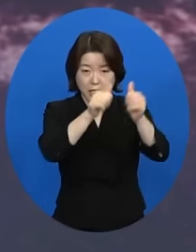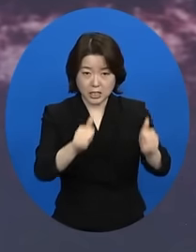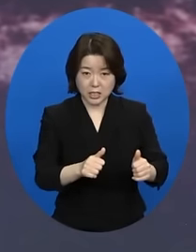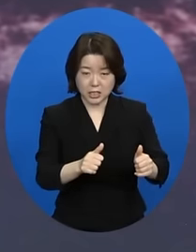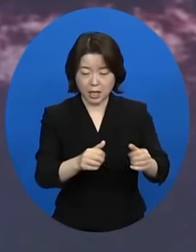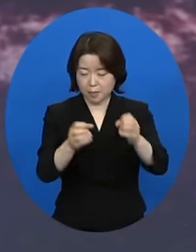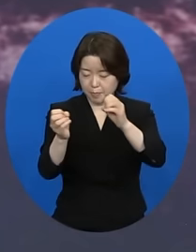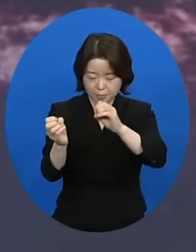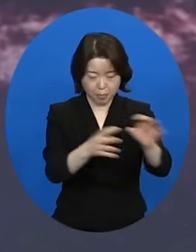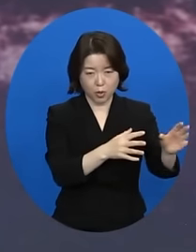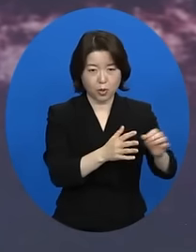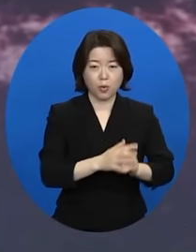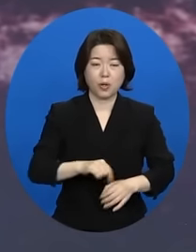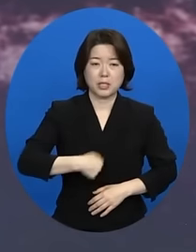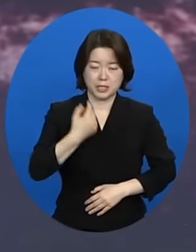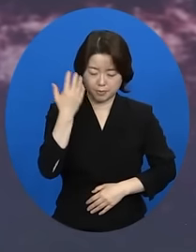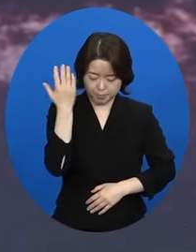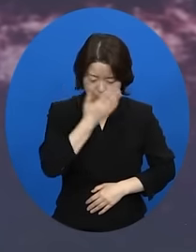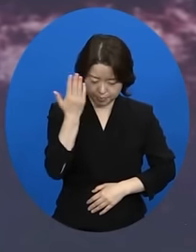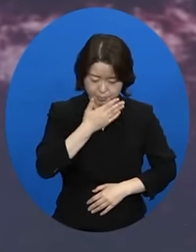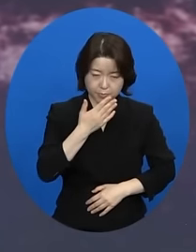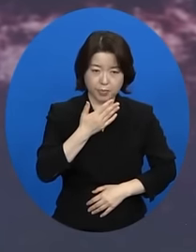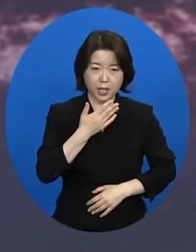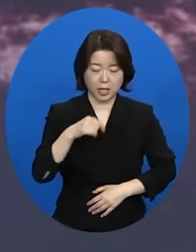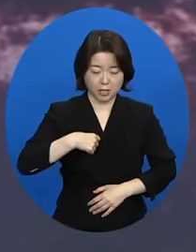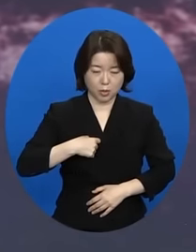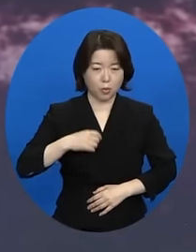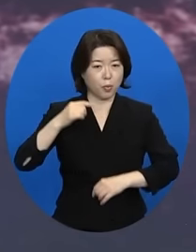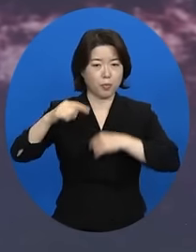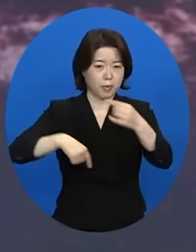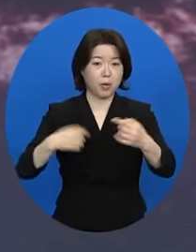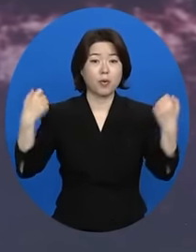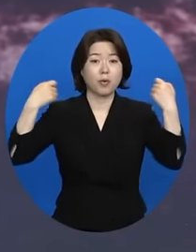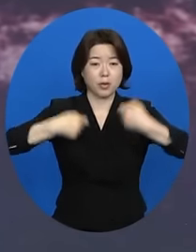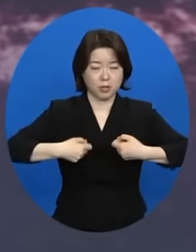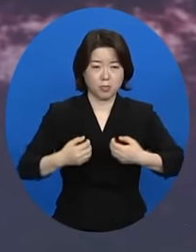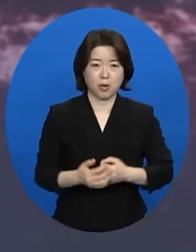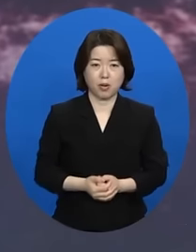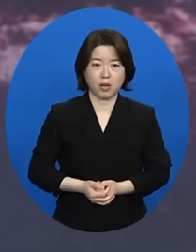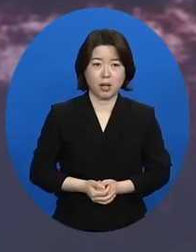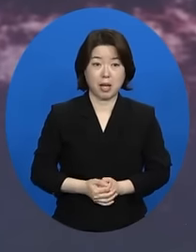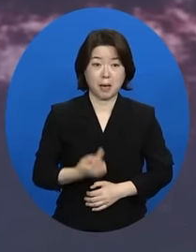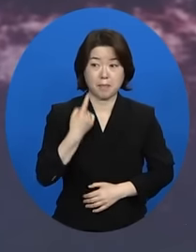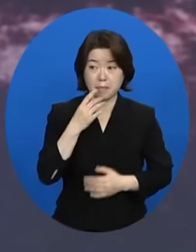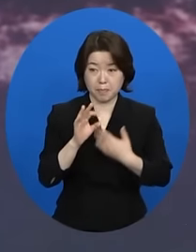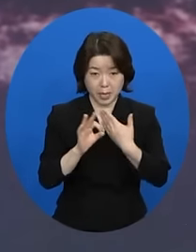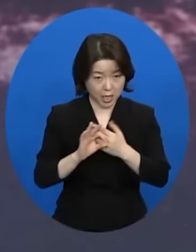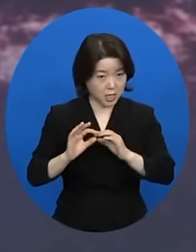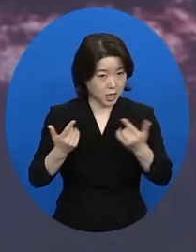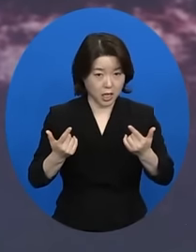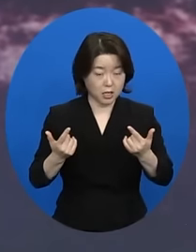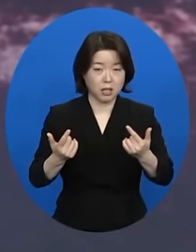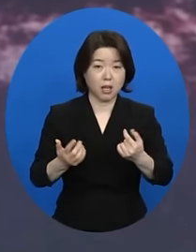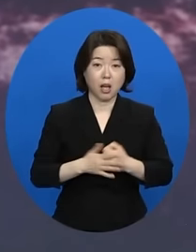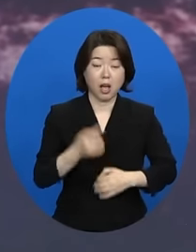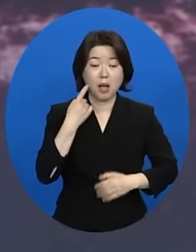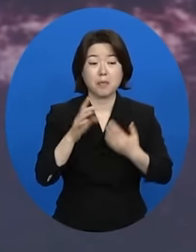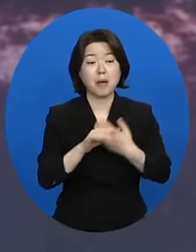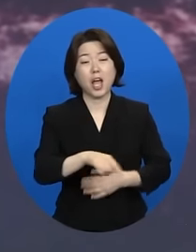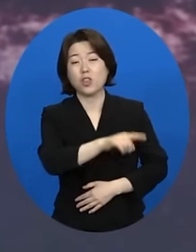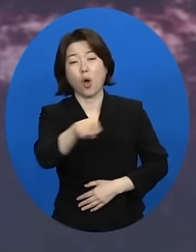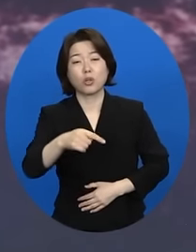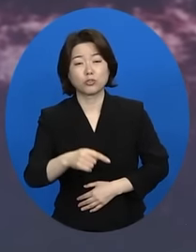버리고 자신을 정결하게 하고 너희들의 의복을 바꿔 입어라. 여기 보십시오. 만일이 아닙니다. 만일 너희